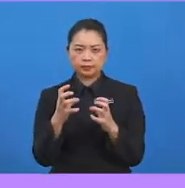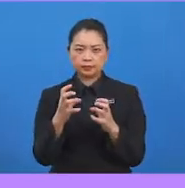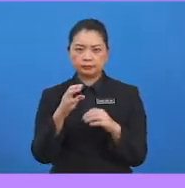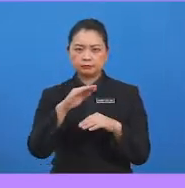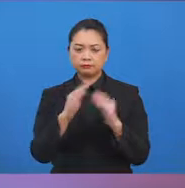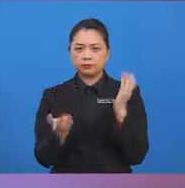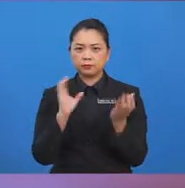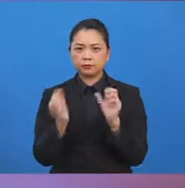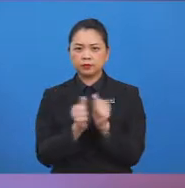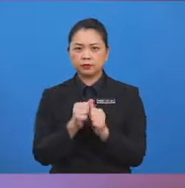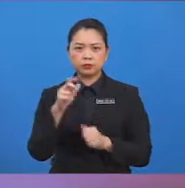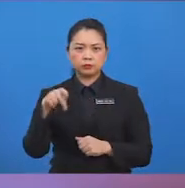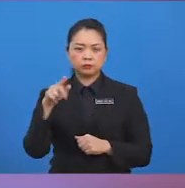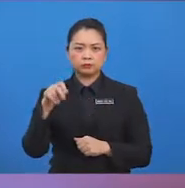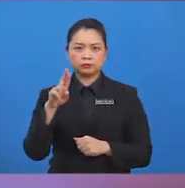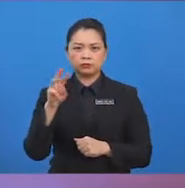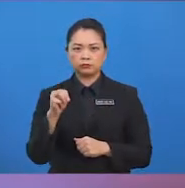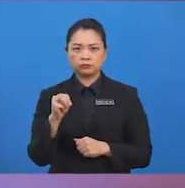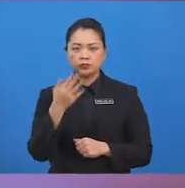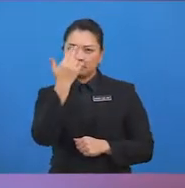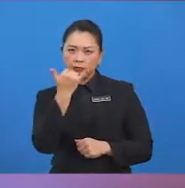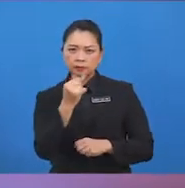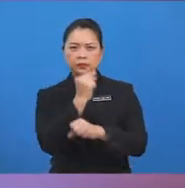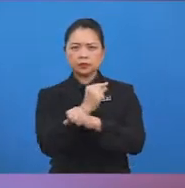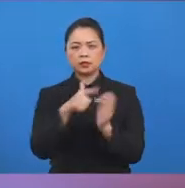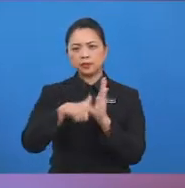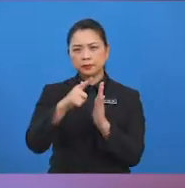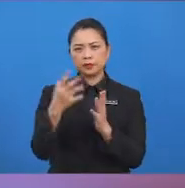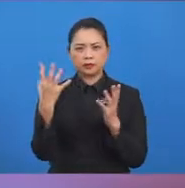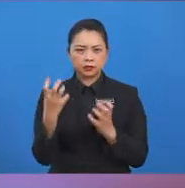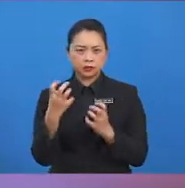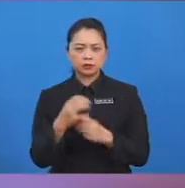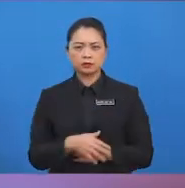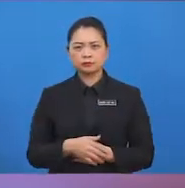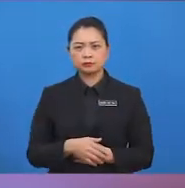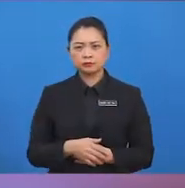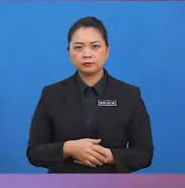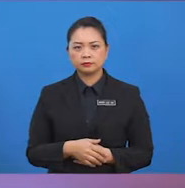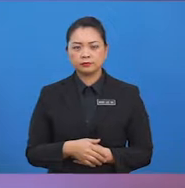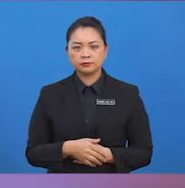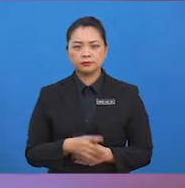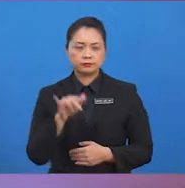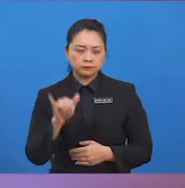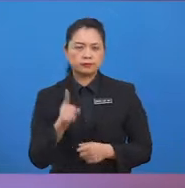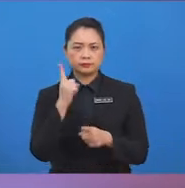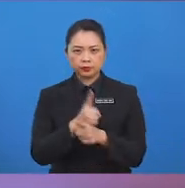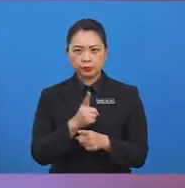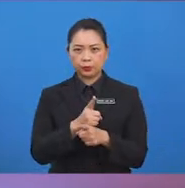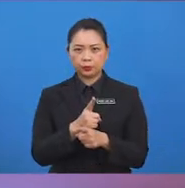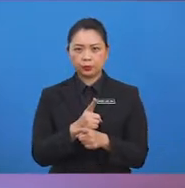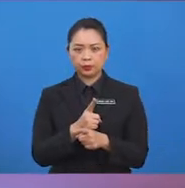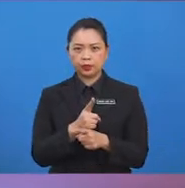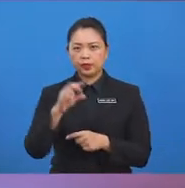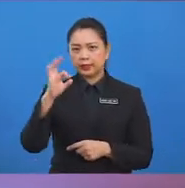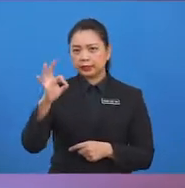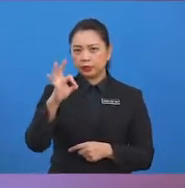kuprum. Bagaimana bongkah gangsa lebih keras daripada bongkah kuprum? Ya, betul.